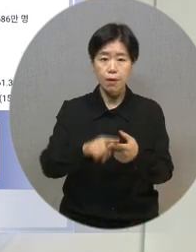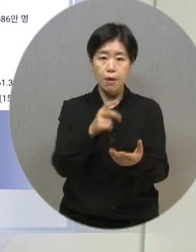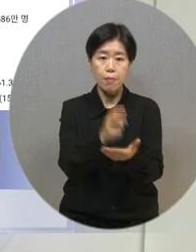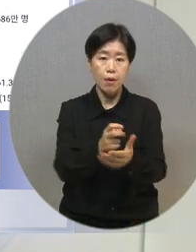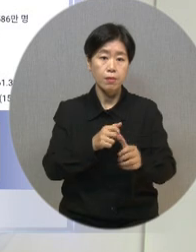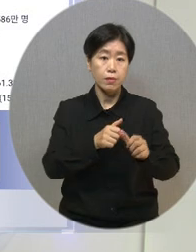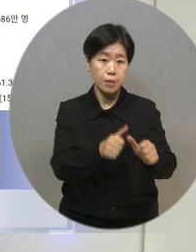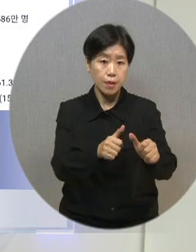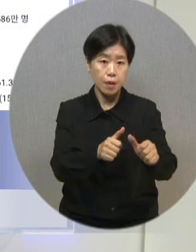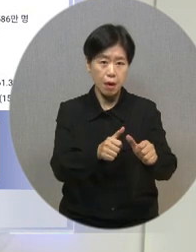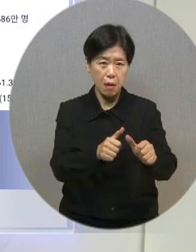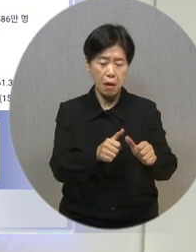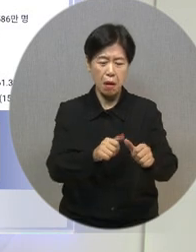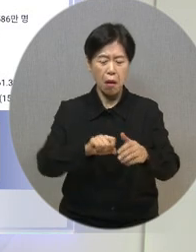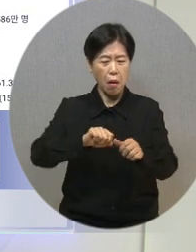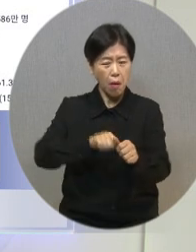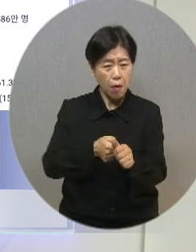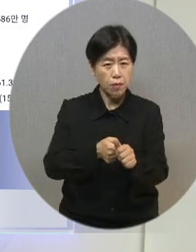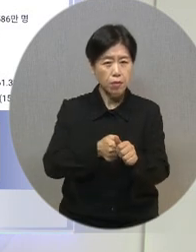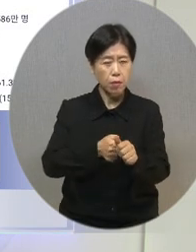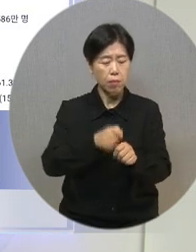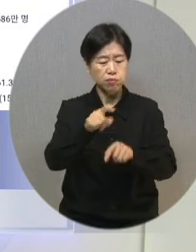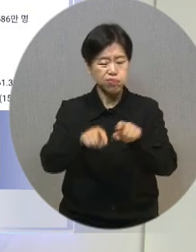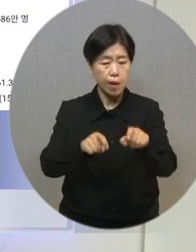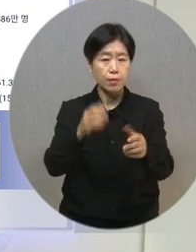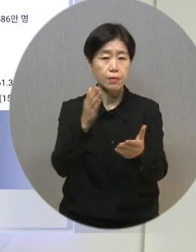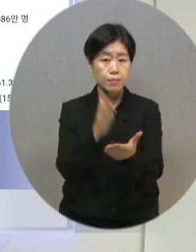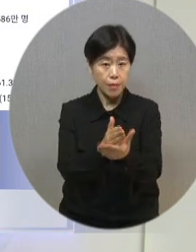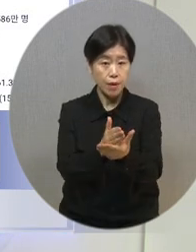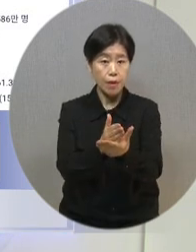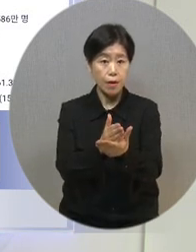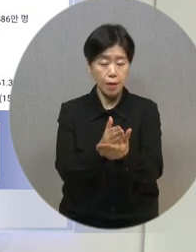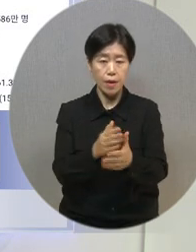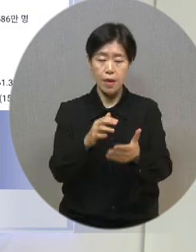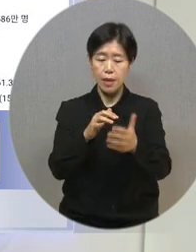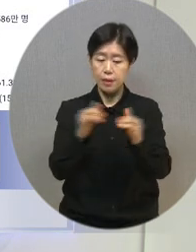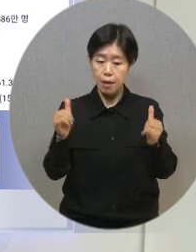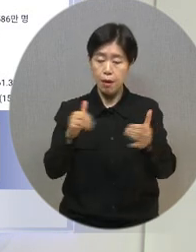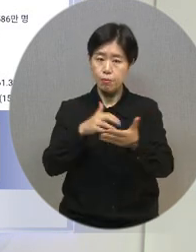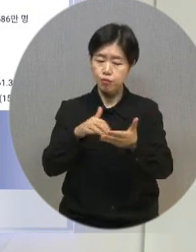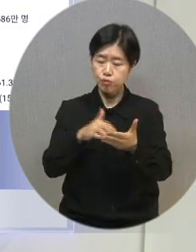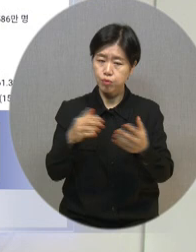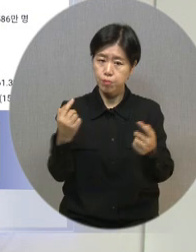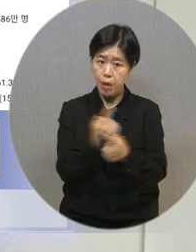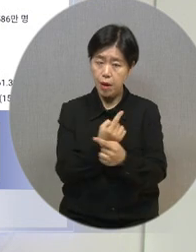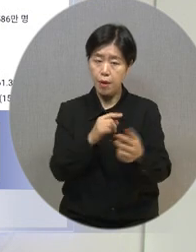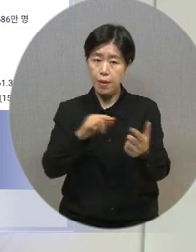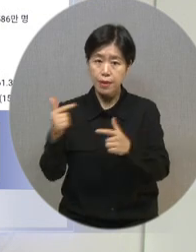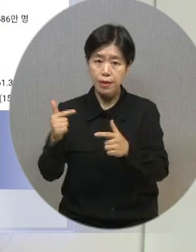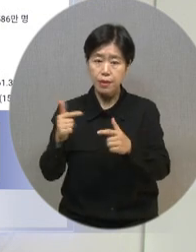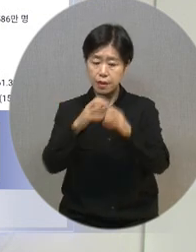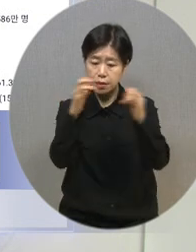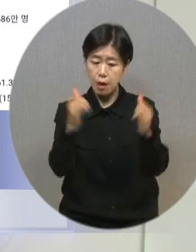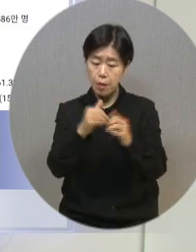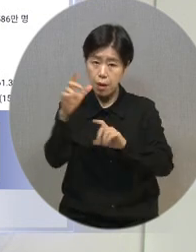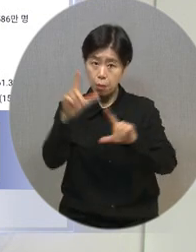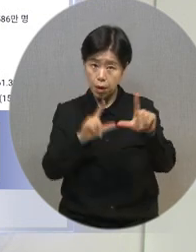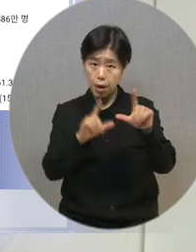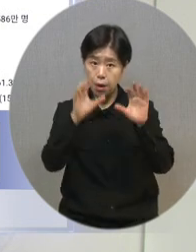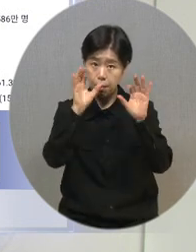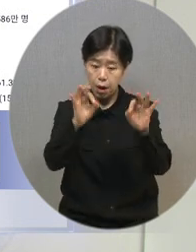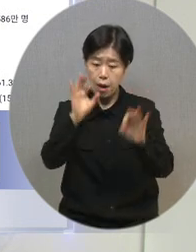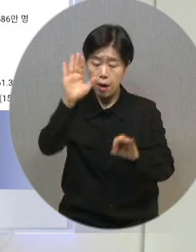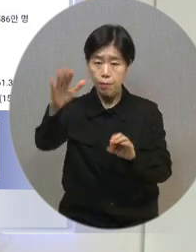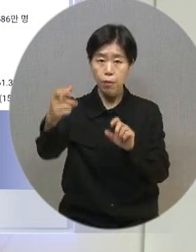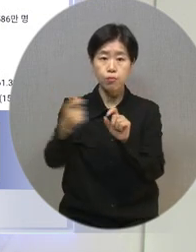따라이 수동적으로 움직이기보다 인구 구조의 변화에 따라 곧 닥칠 우리의 의 사회적 문제로 생각하고